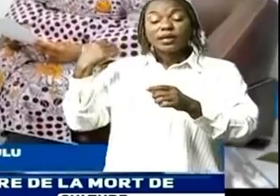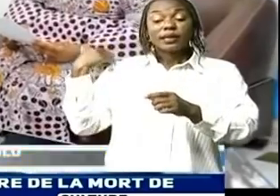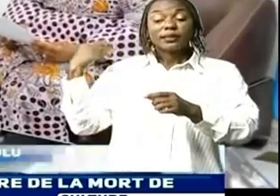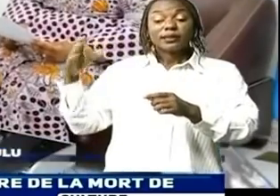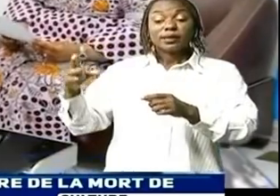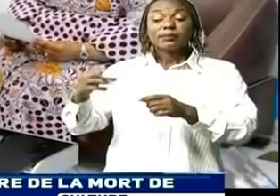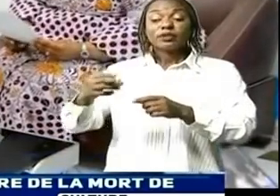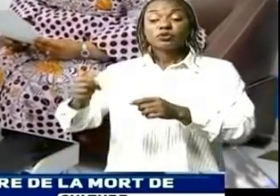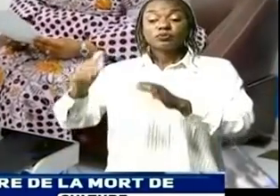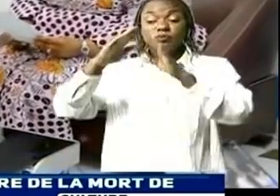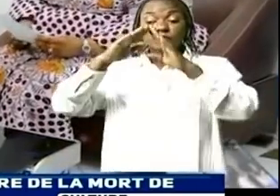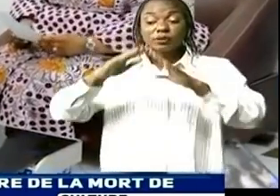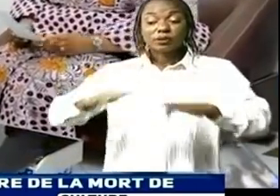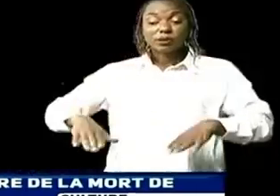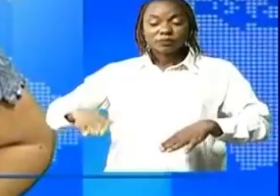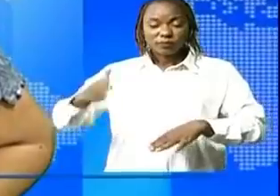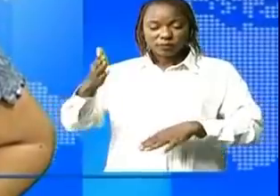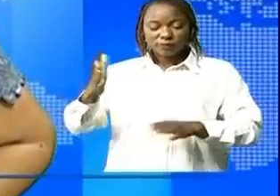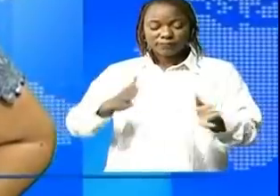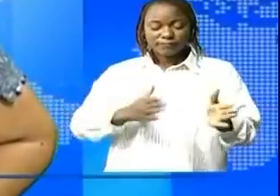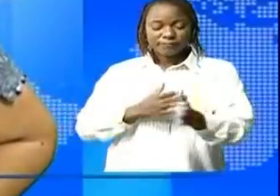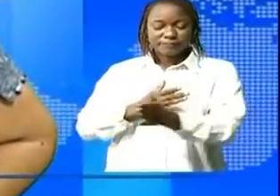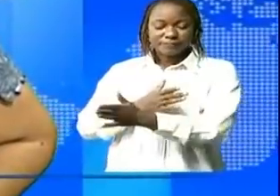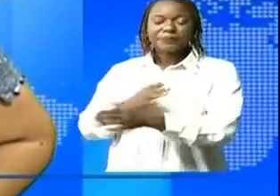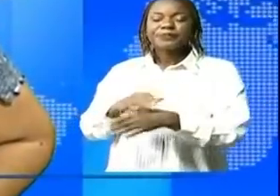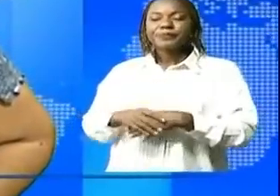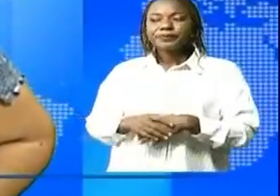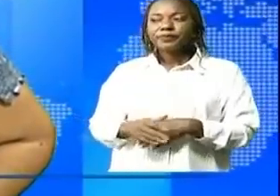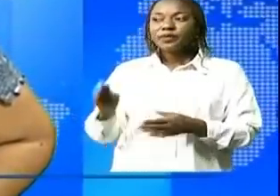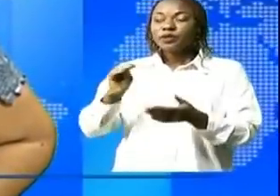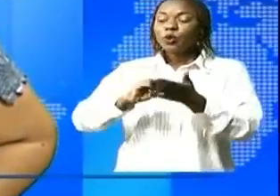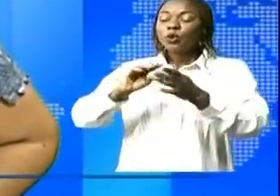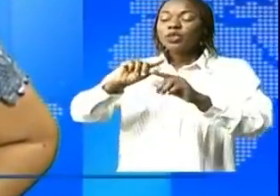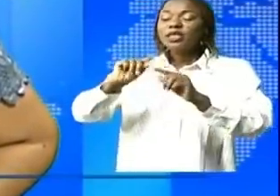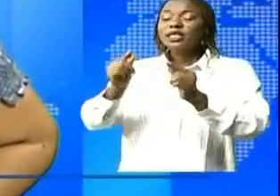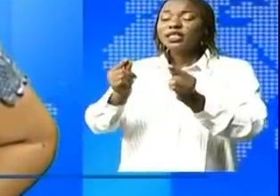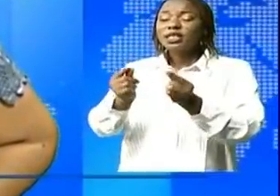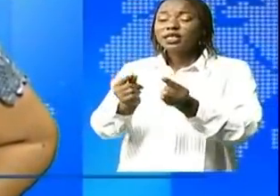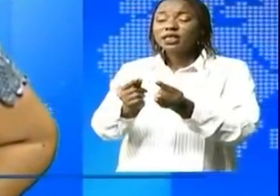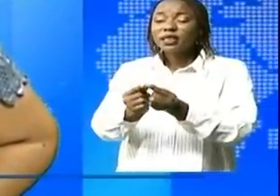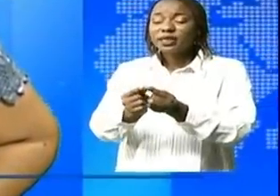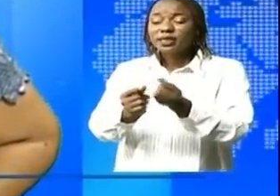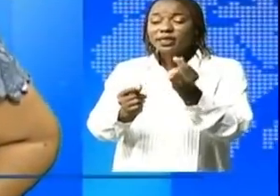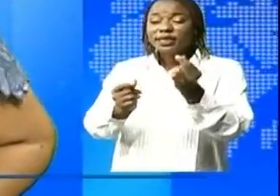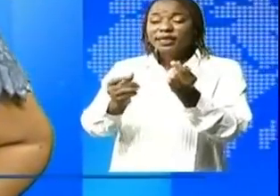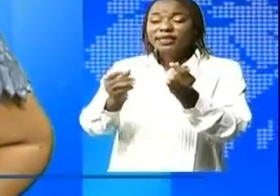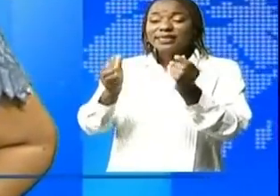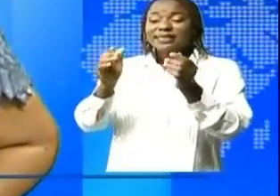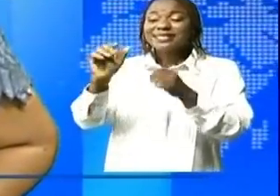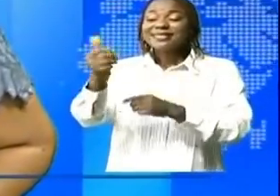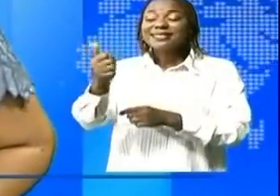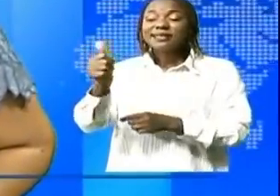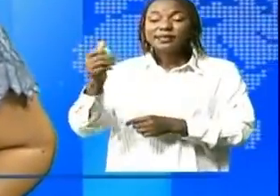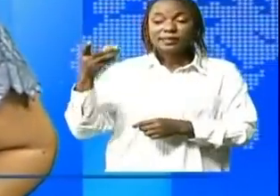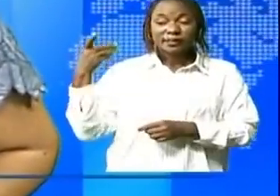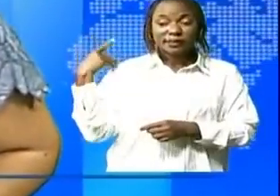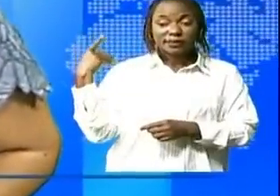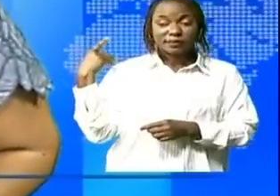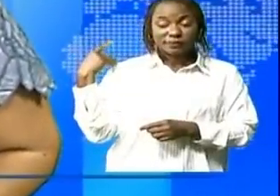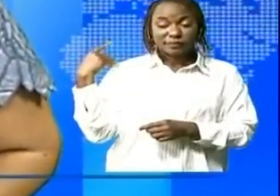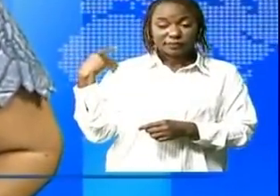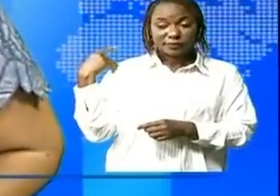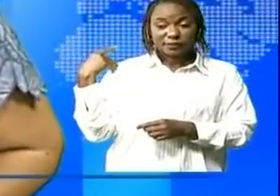la rumba congolaise. Et une délégation de 10 députés nationaux sont en mission parlementaire pour vérifier